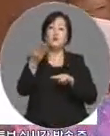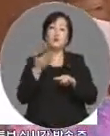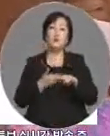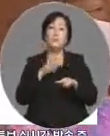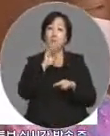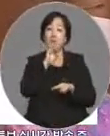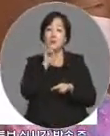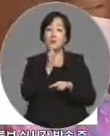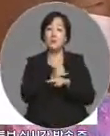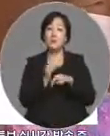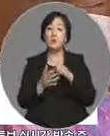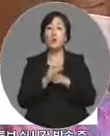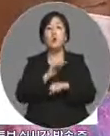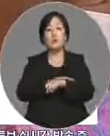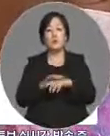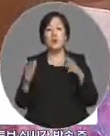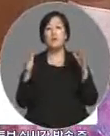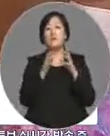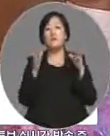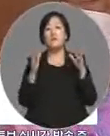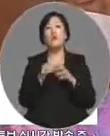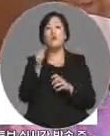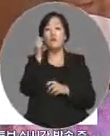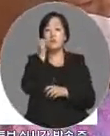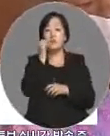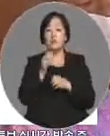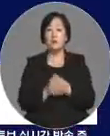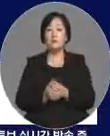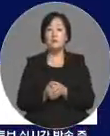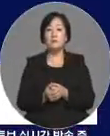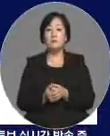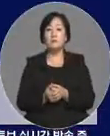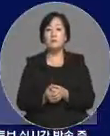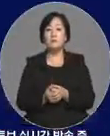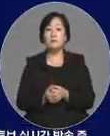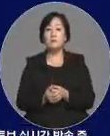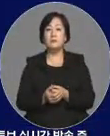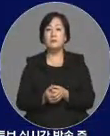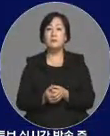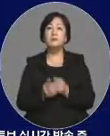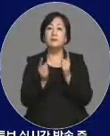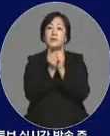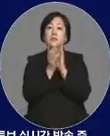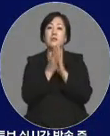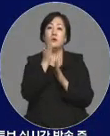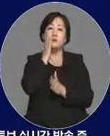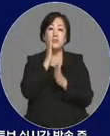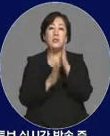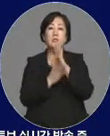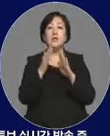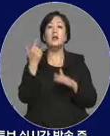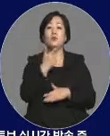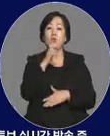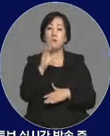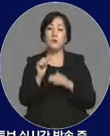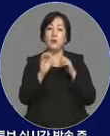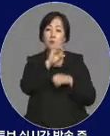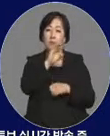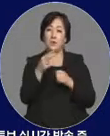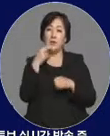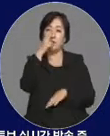이러고. 잘 안 부딪히잖아, 그래. 실제 울산시가 시민 6천여 명을